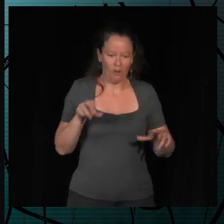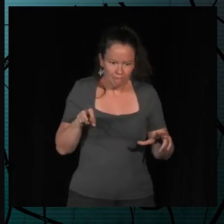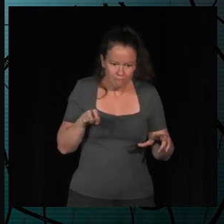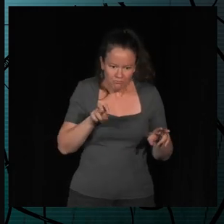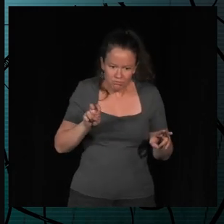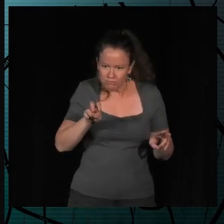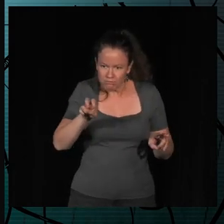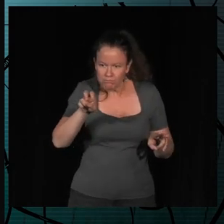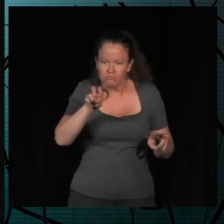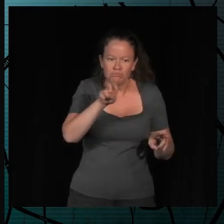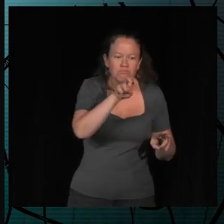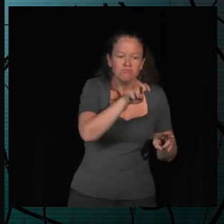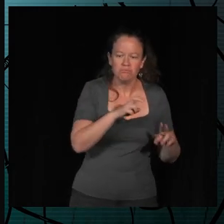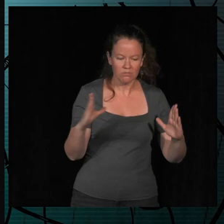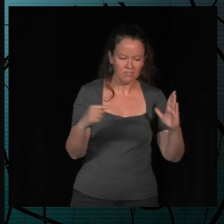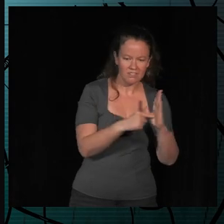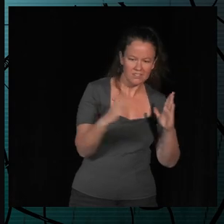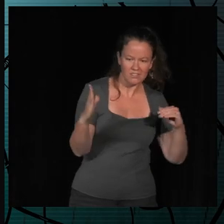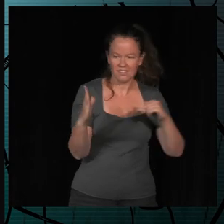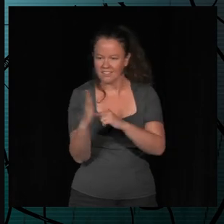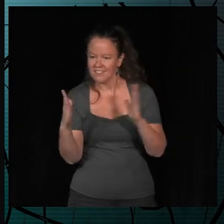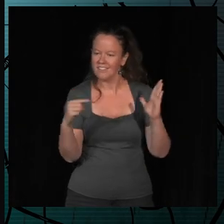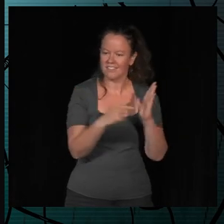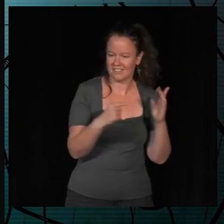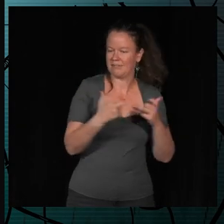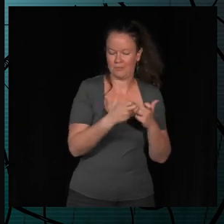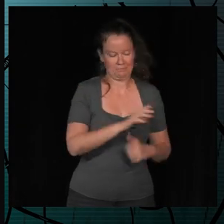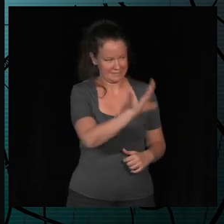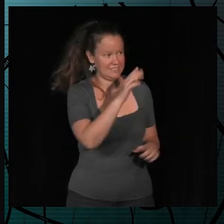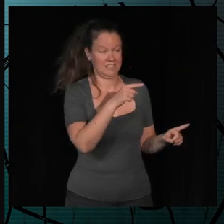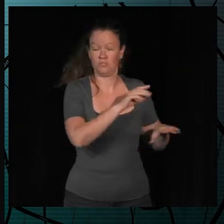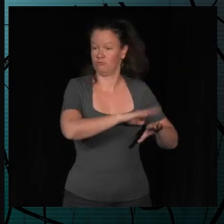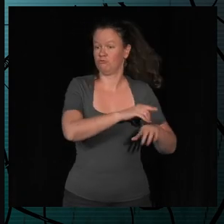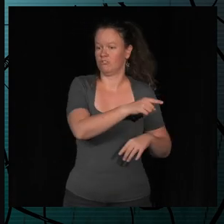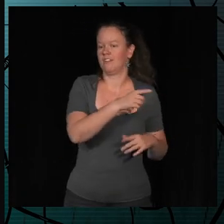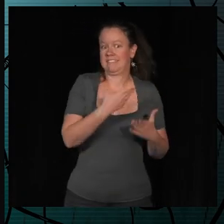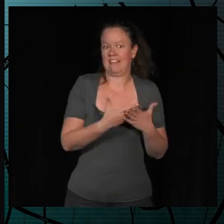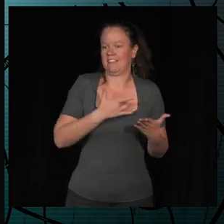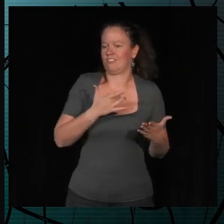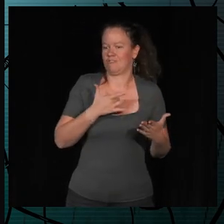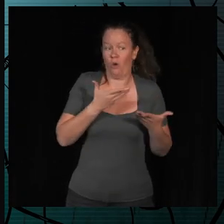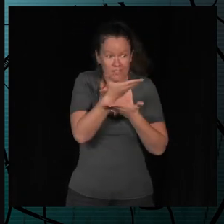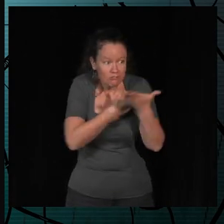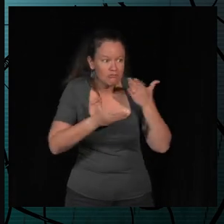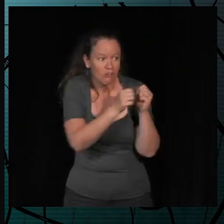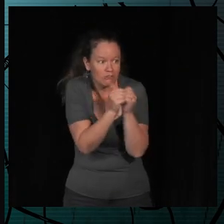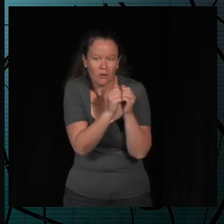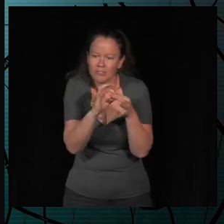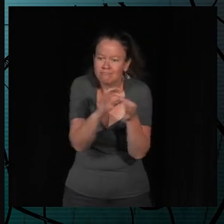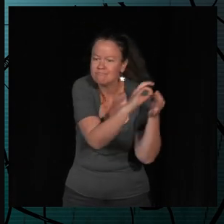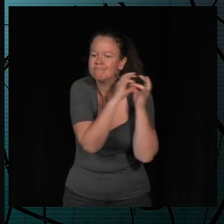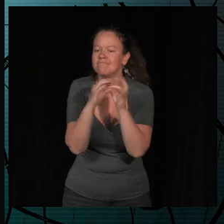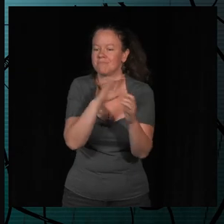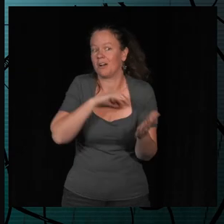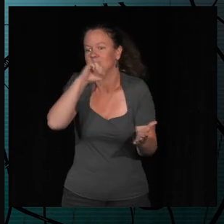c'est un super levier parce que justement là on peut mettre du jeu vidéo sans que ce soit une course à la technologie une course à une évolution qui peut faire un peu